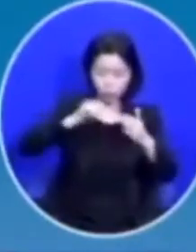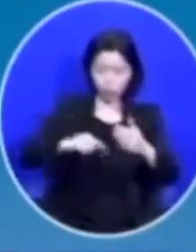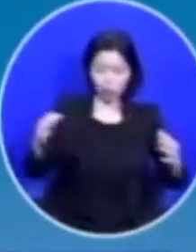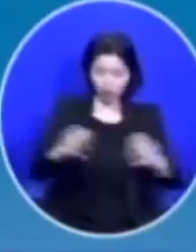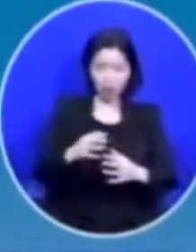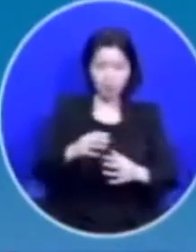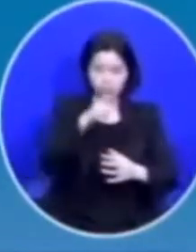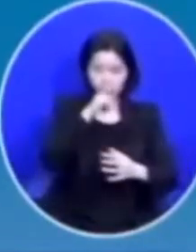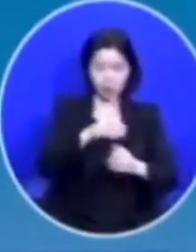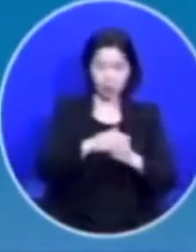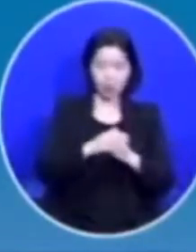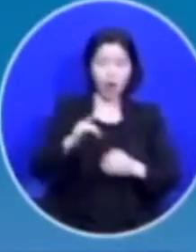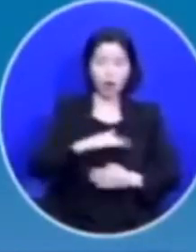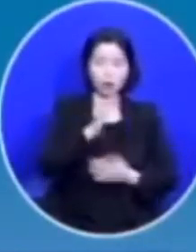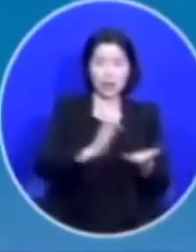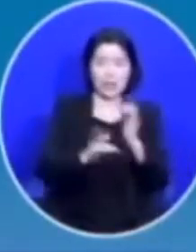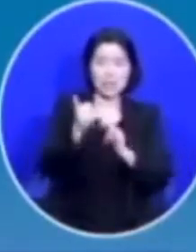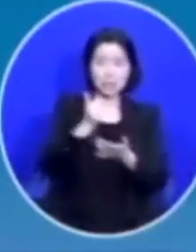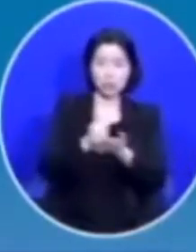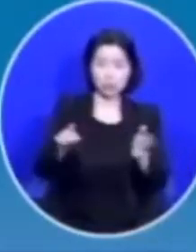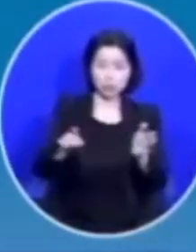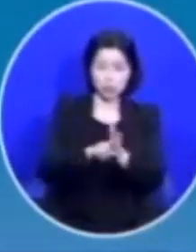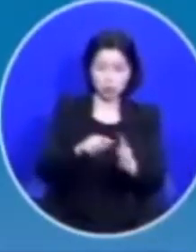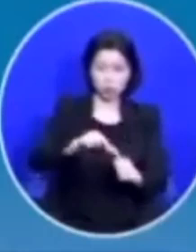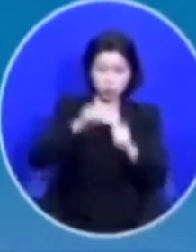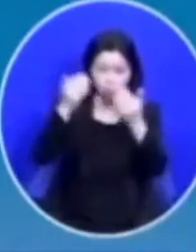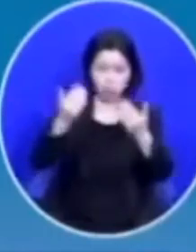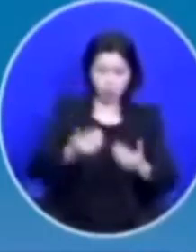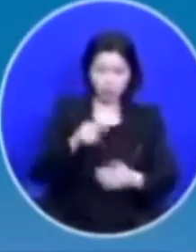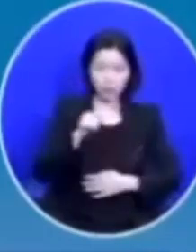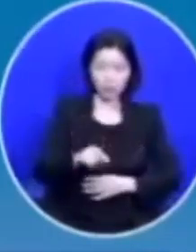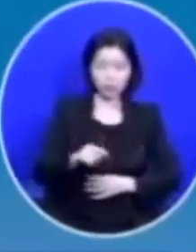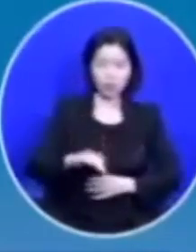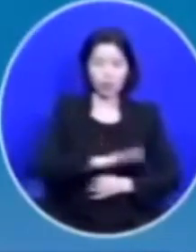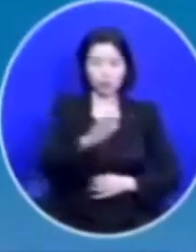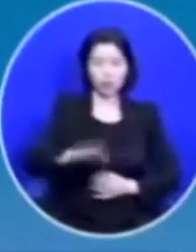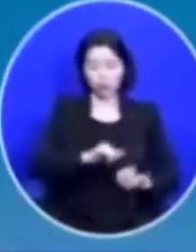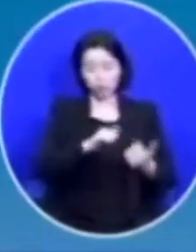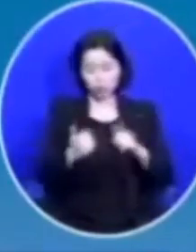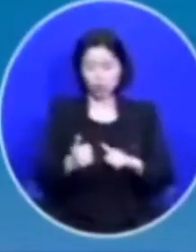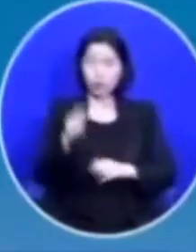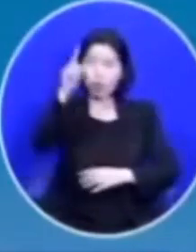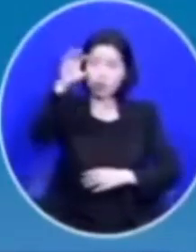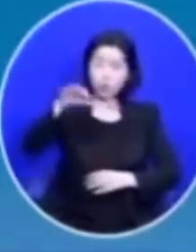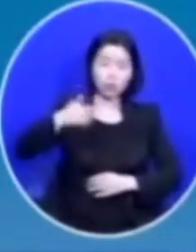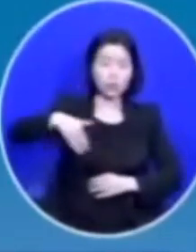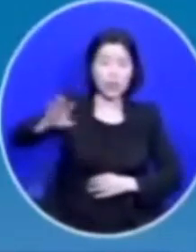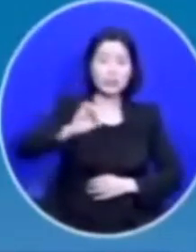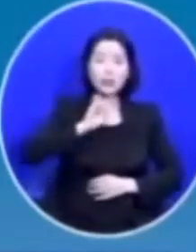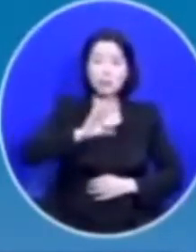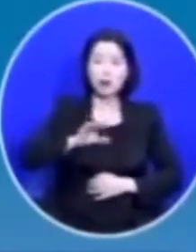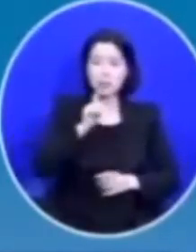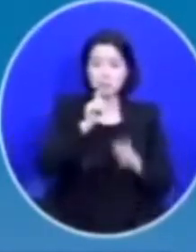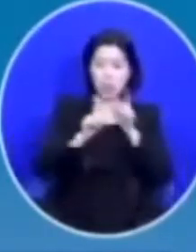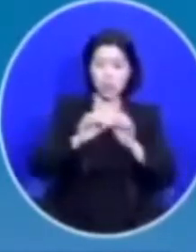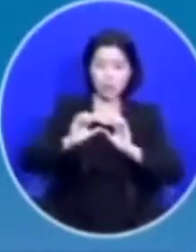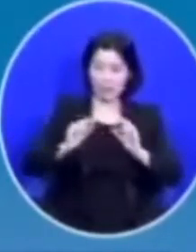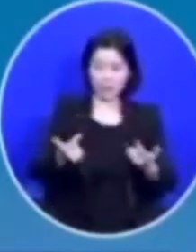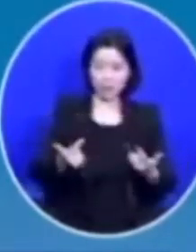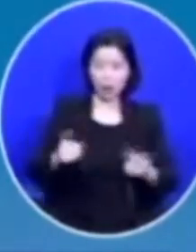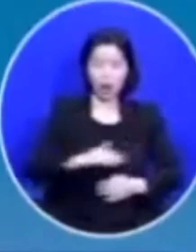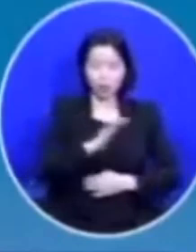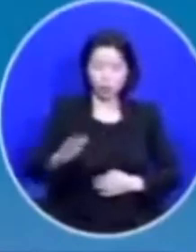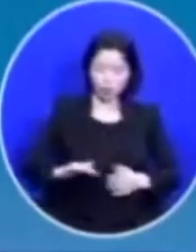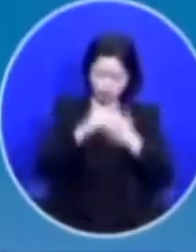우리가 예수 믿고 구원받은 것은 단순히 우리가 죽어서 천국에 가는 것만 말하는 게 아닙니다 우리의